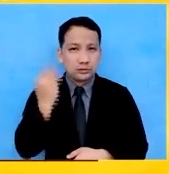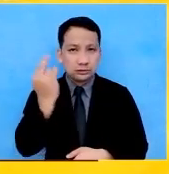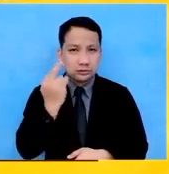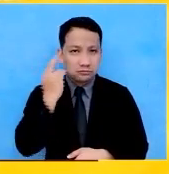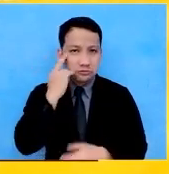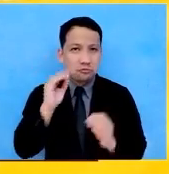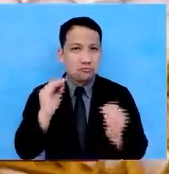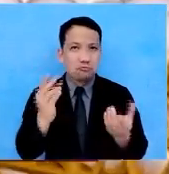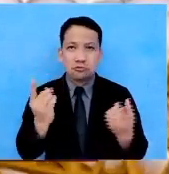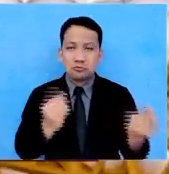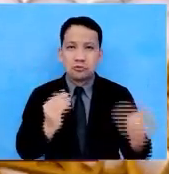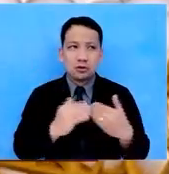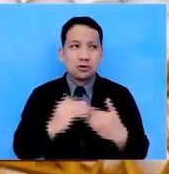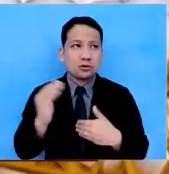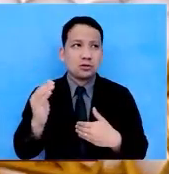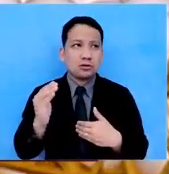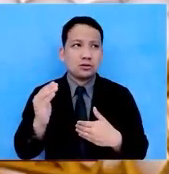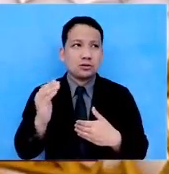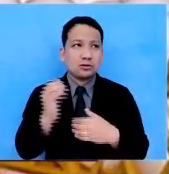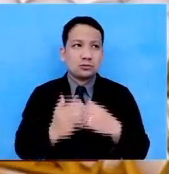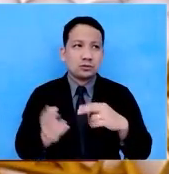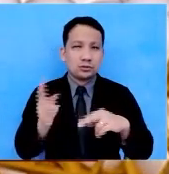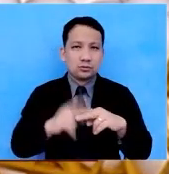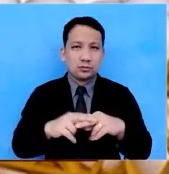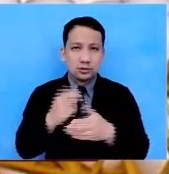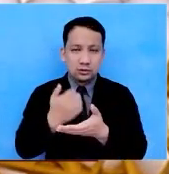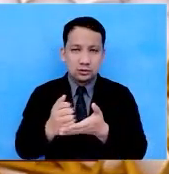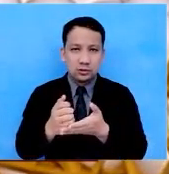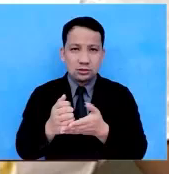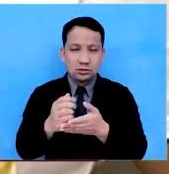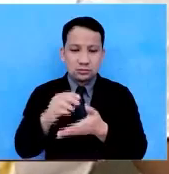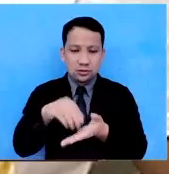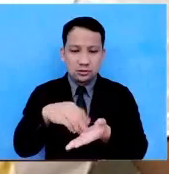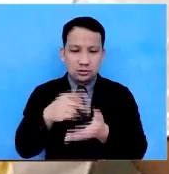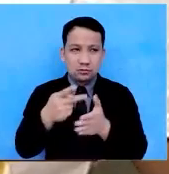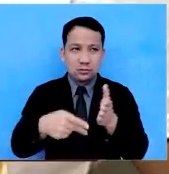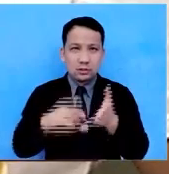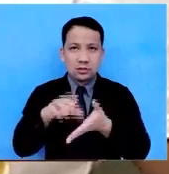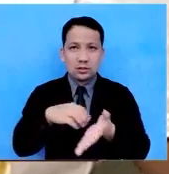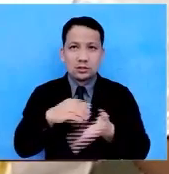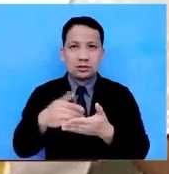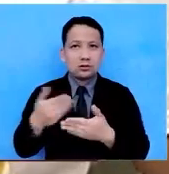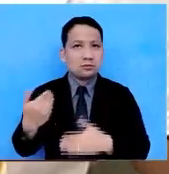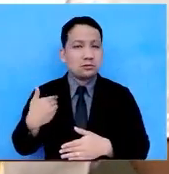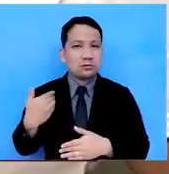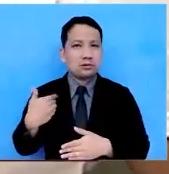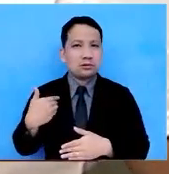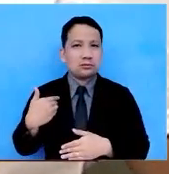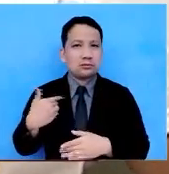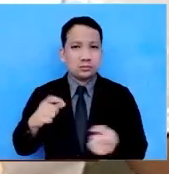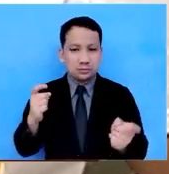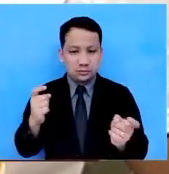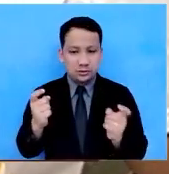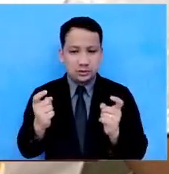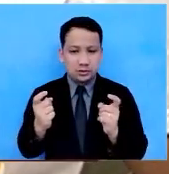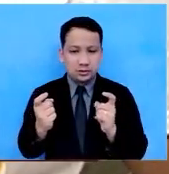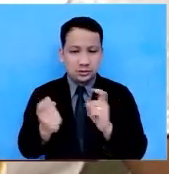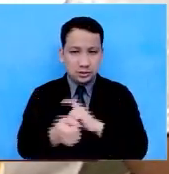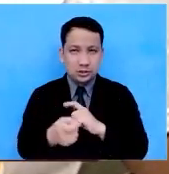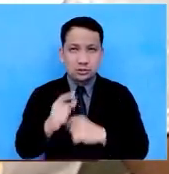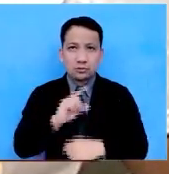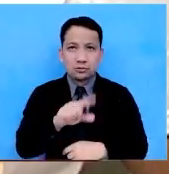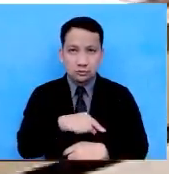sila kundi magtaas ng presyo sa ilang paninda. Hindi naman kasi kami pwedeng magbago ng quality namin kasi doon